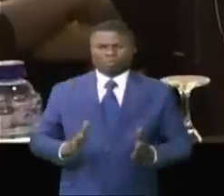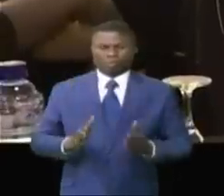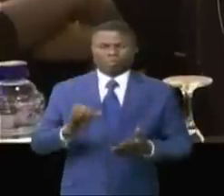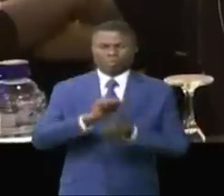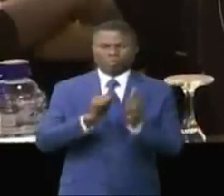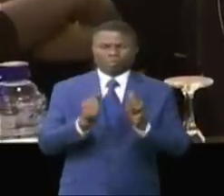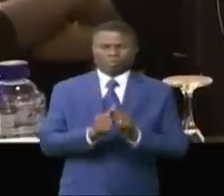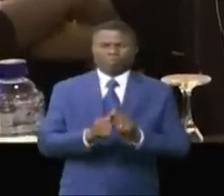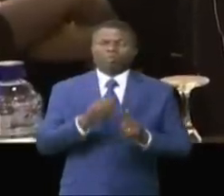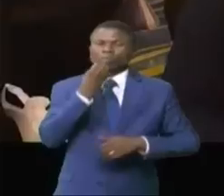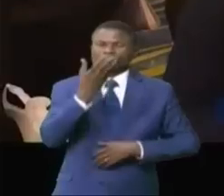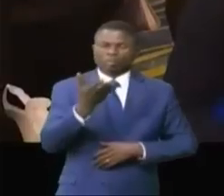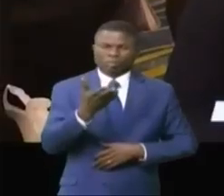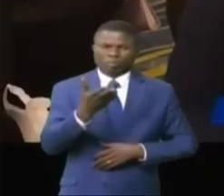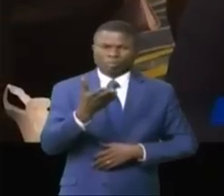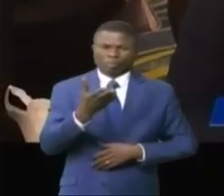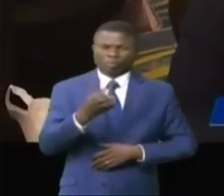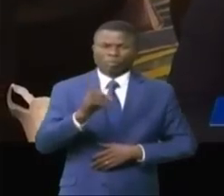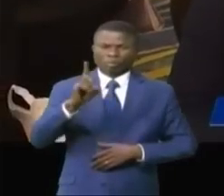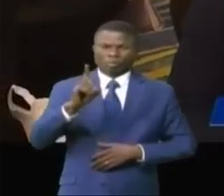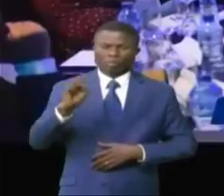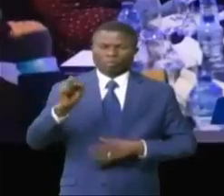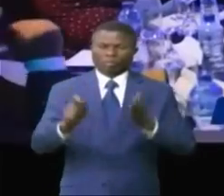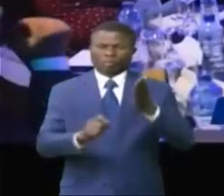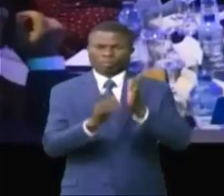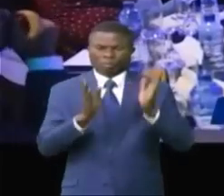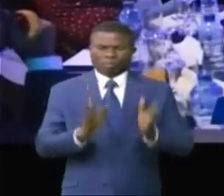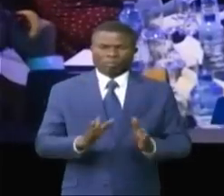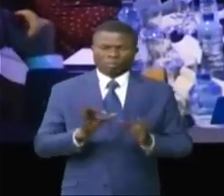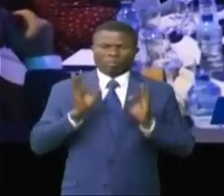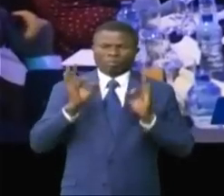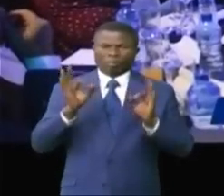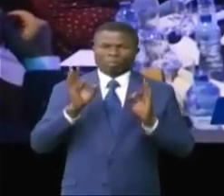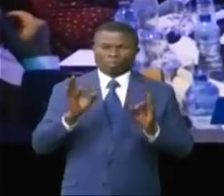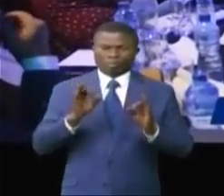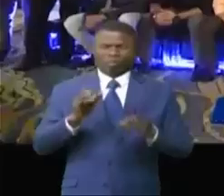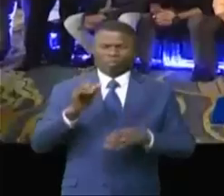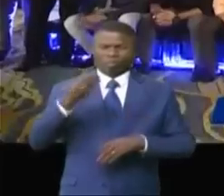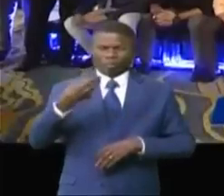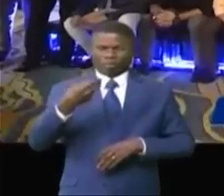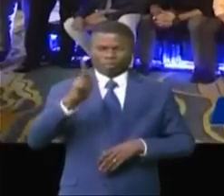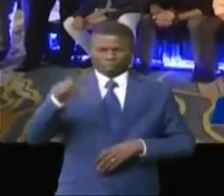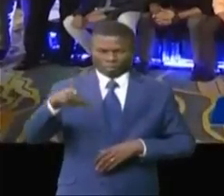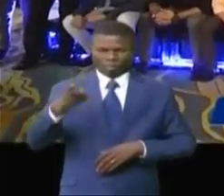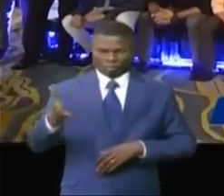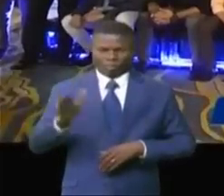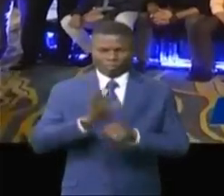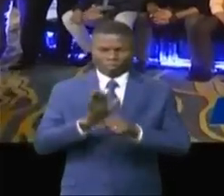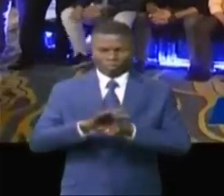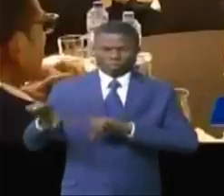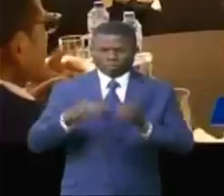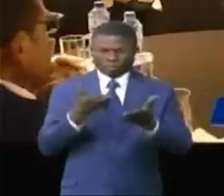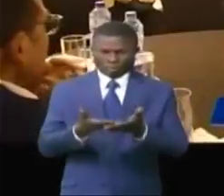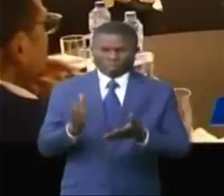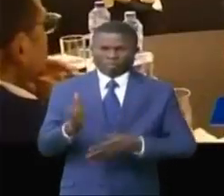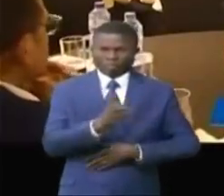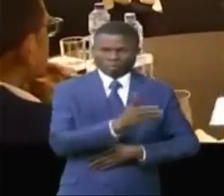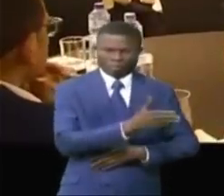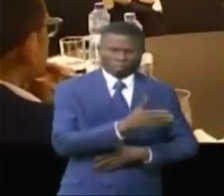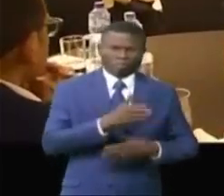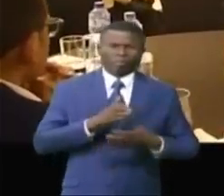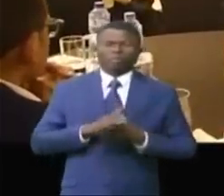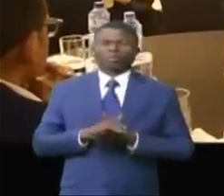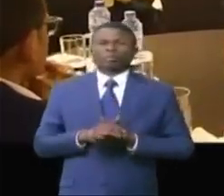secteur tels que Dell Technologies, Lenovo, HP et tant d'autres opérateurs des télécommunications